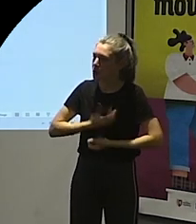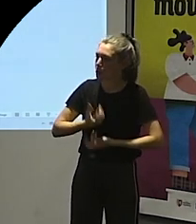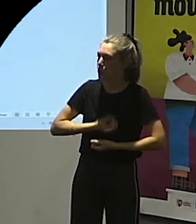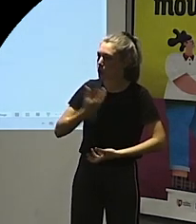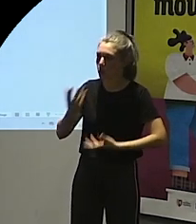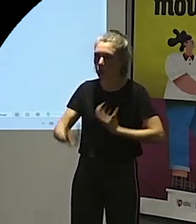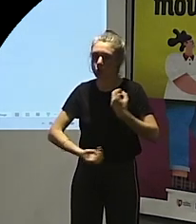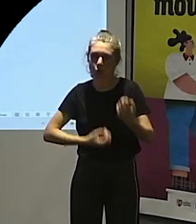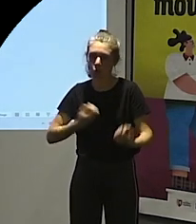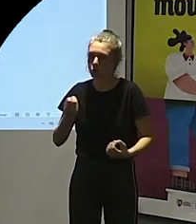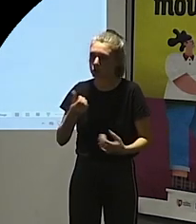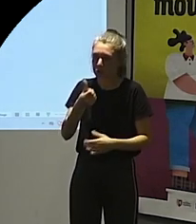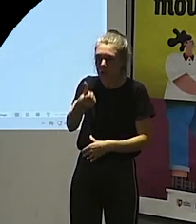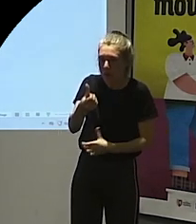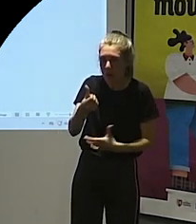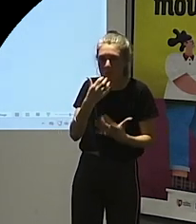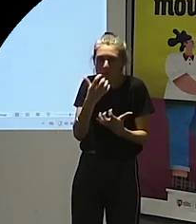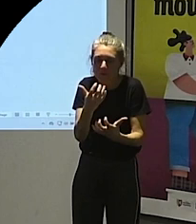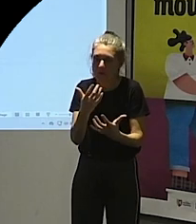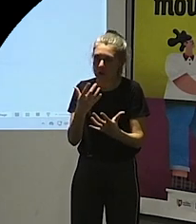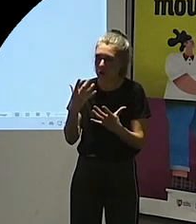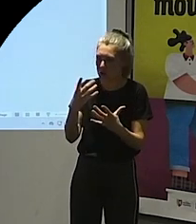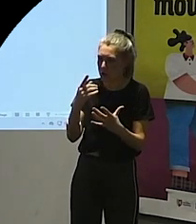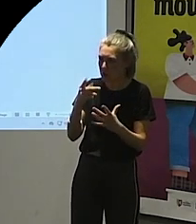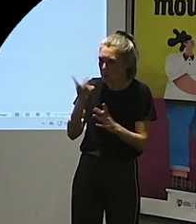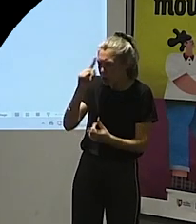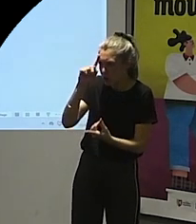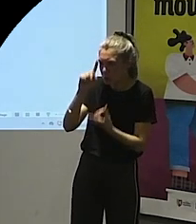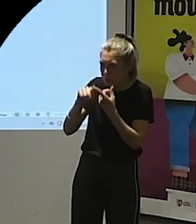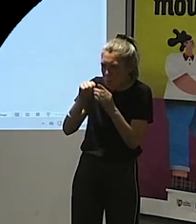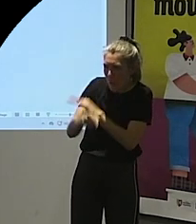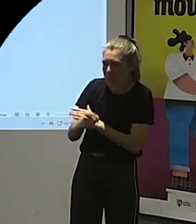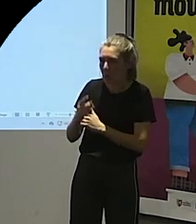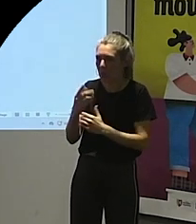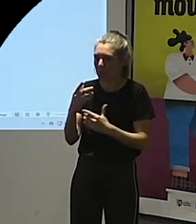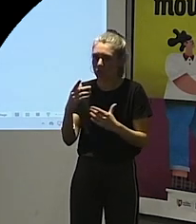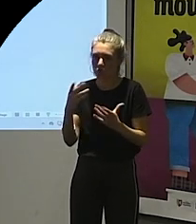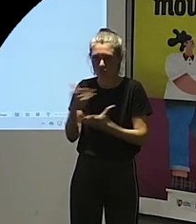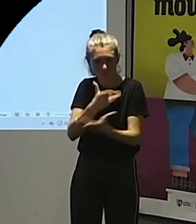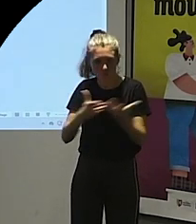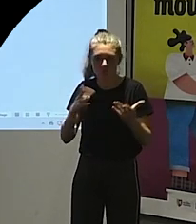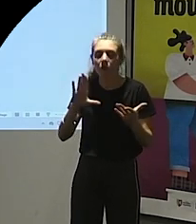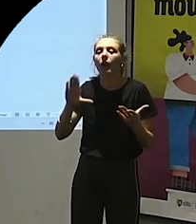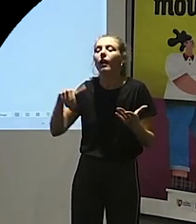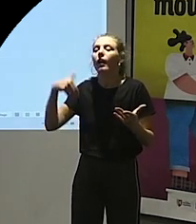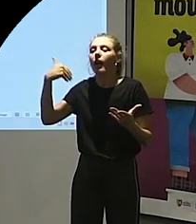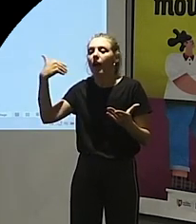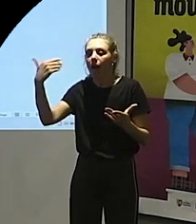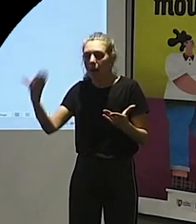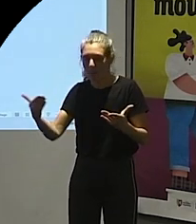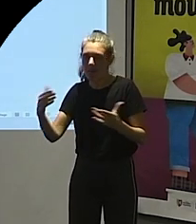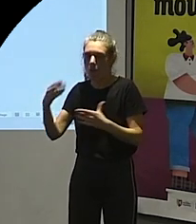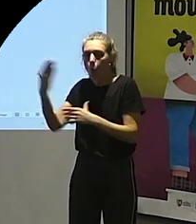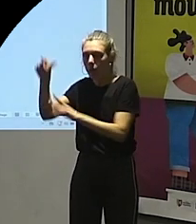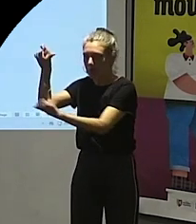choses que vous voudriez qu'on approfondisse un petit peu. Et après, on prendra, sera Chantal qui nous rejoindra tout